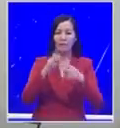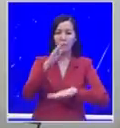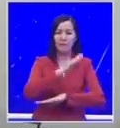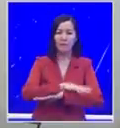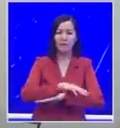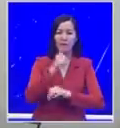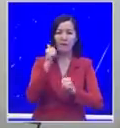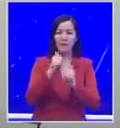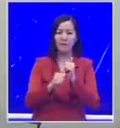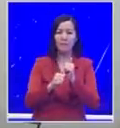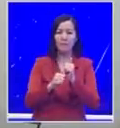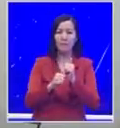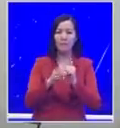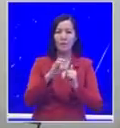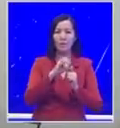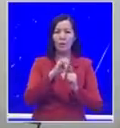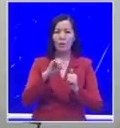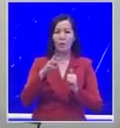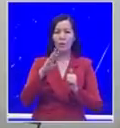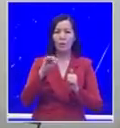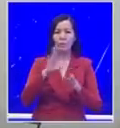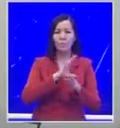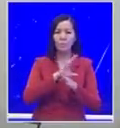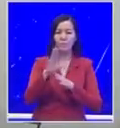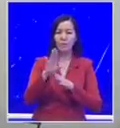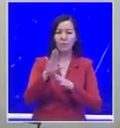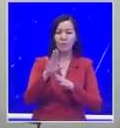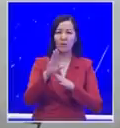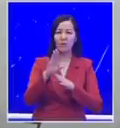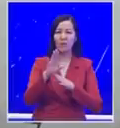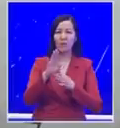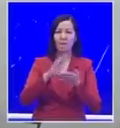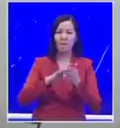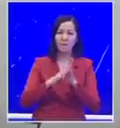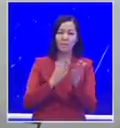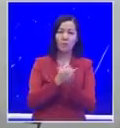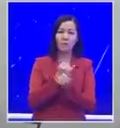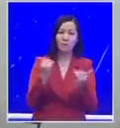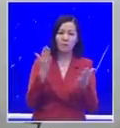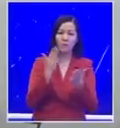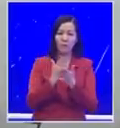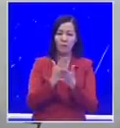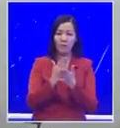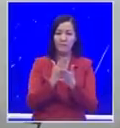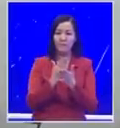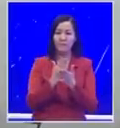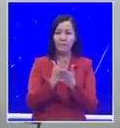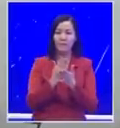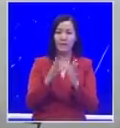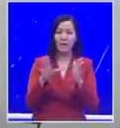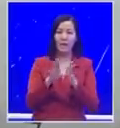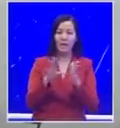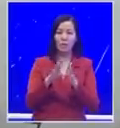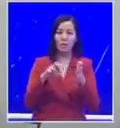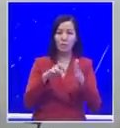әрбір балаларға YouTube канал бойынша жеткізуге мүмкіншілік жасап отырмыз. Сонымен қатар электронды почта